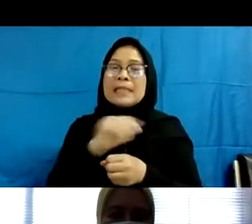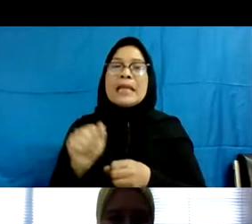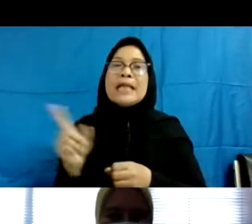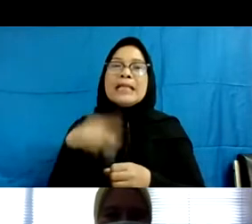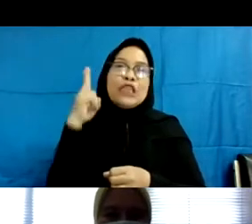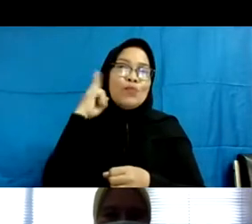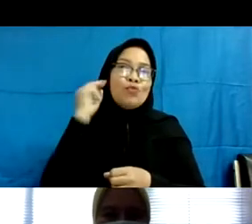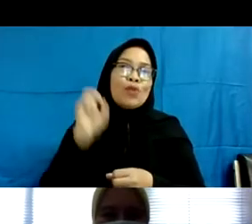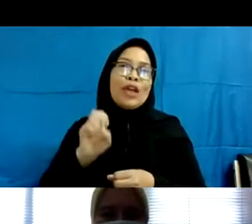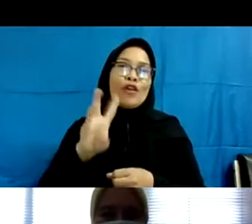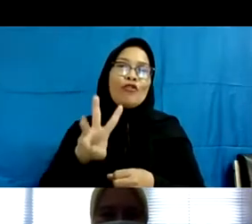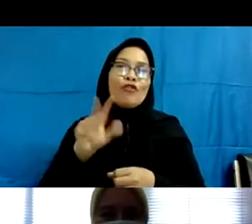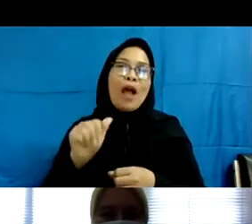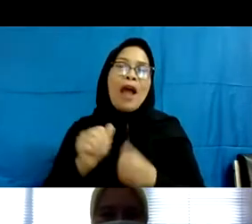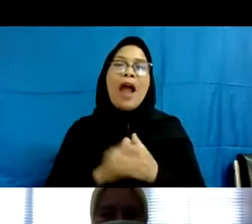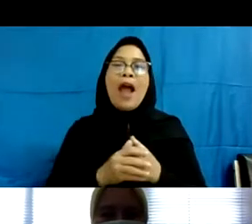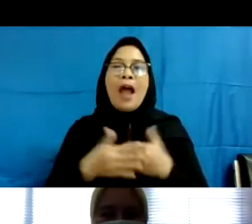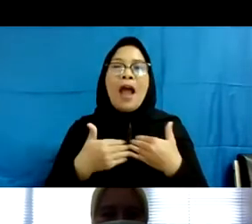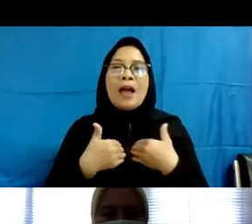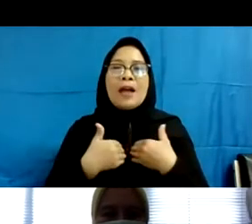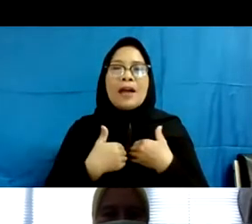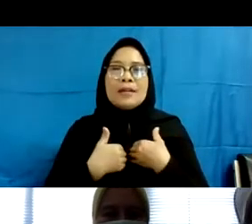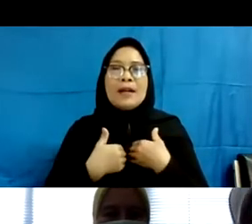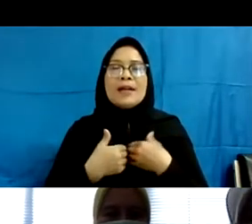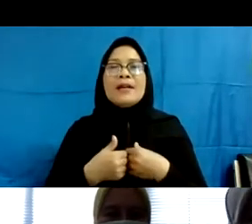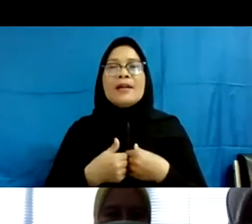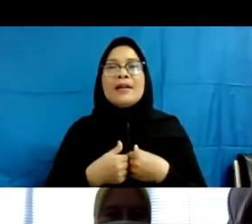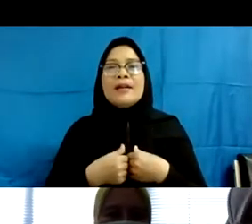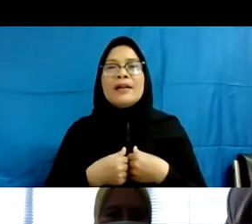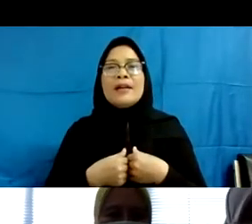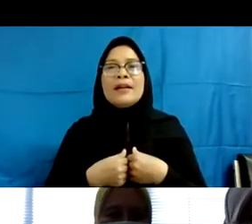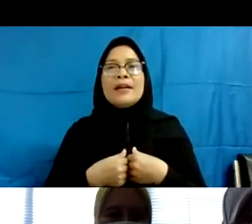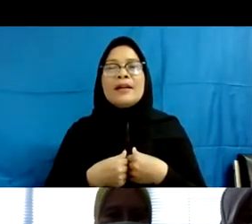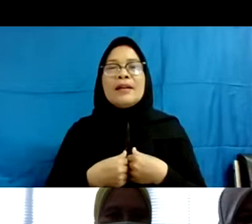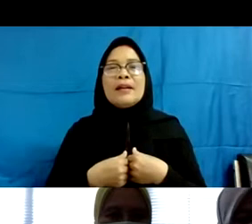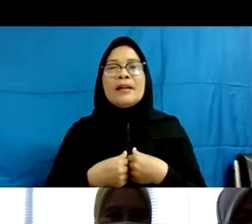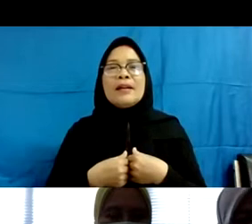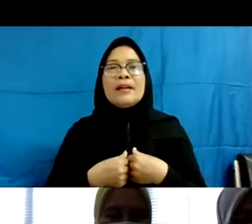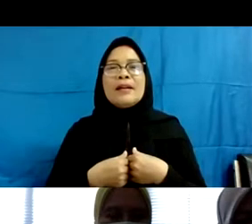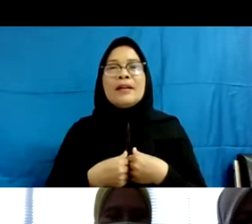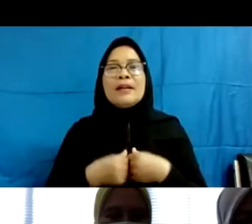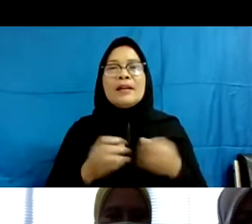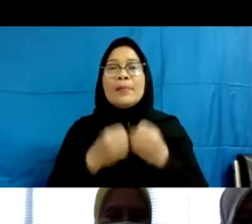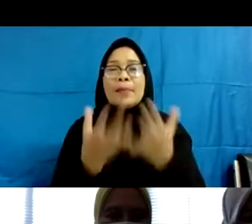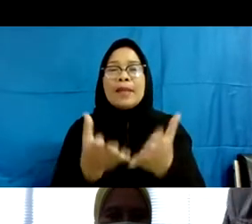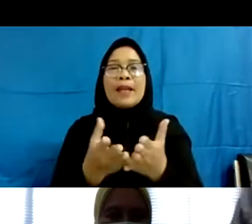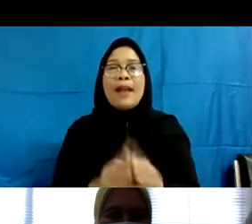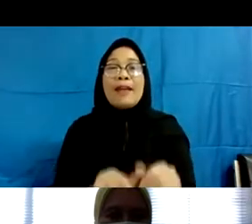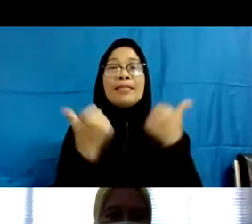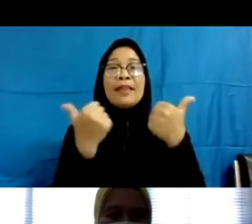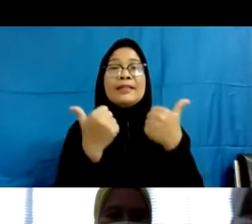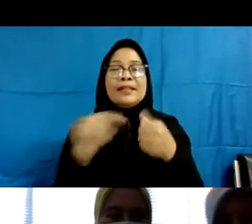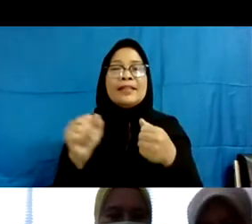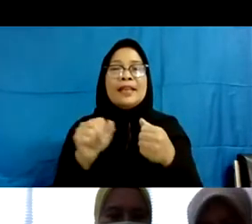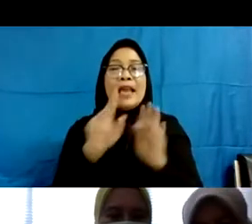dari narasumber, tapi Kementerian Sosial juga memberikan atensi dan nanti kedepannya Balai